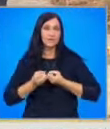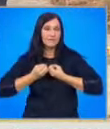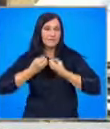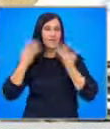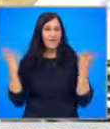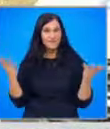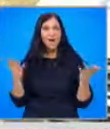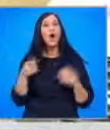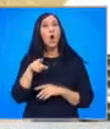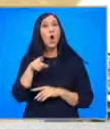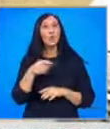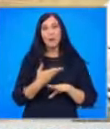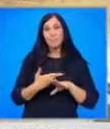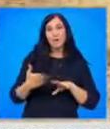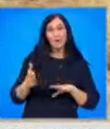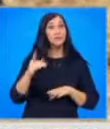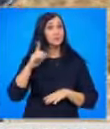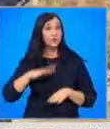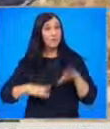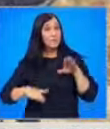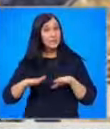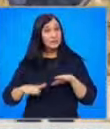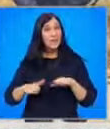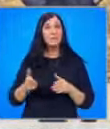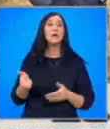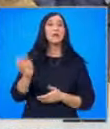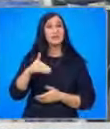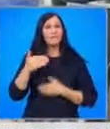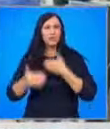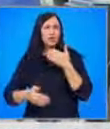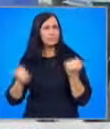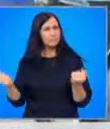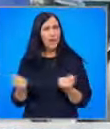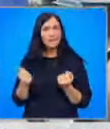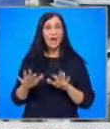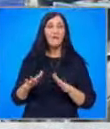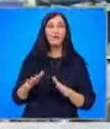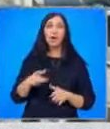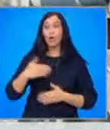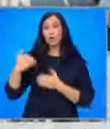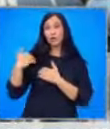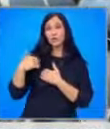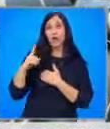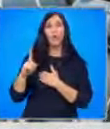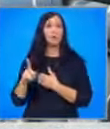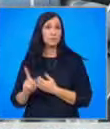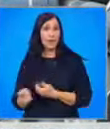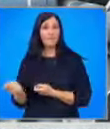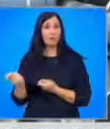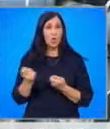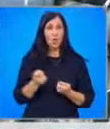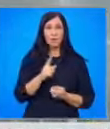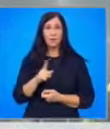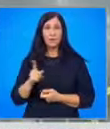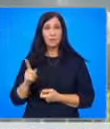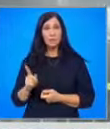взрива. И оттам нататък ще преценим последващите си действия, евентуално отговорността, която следва да понесе някой